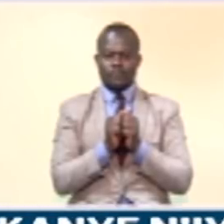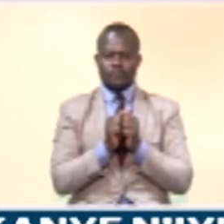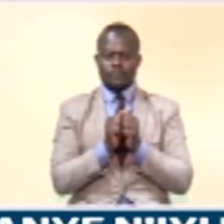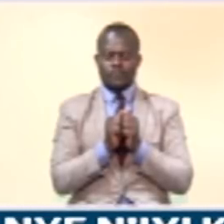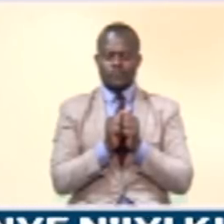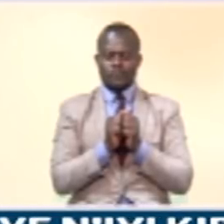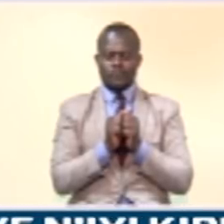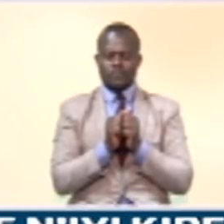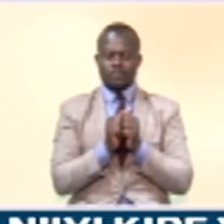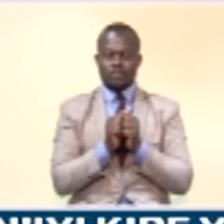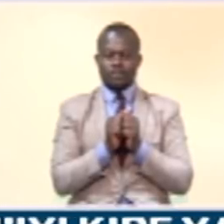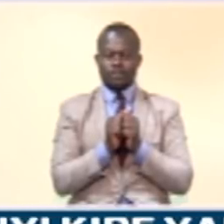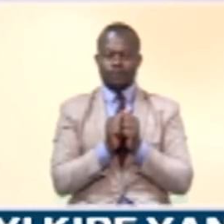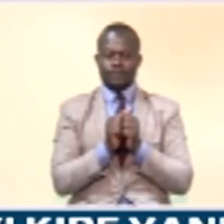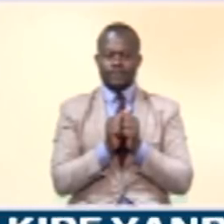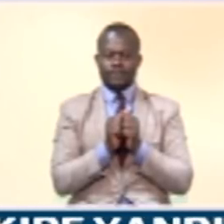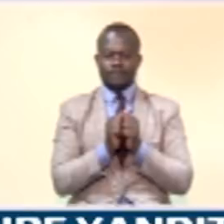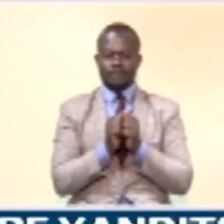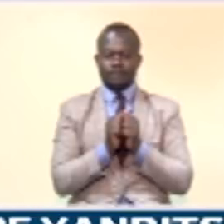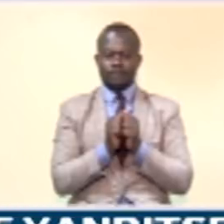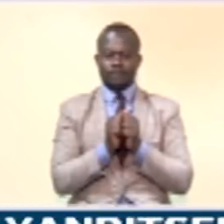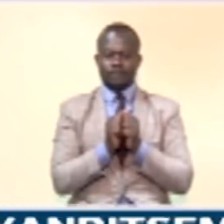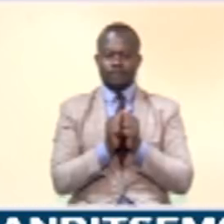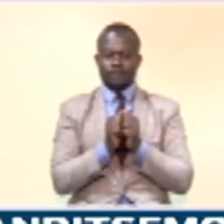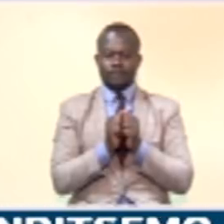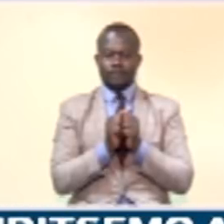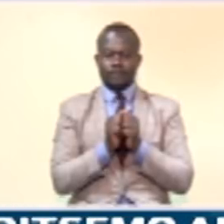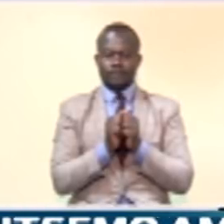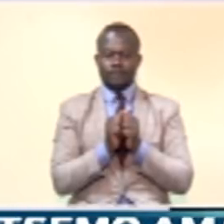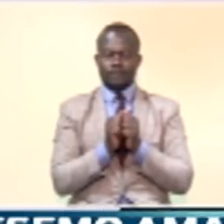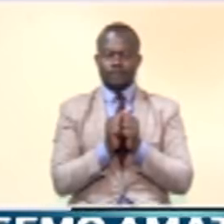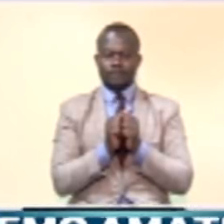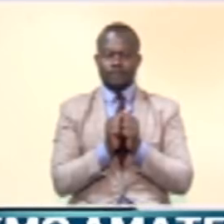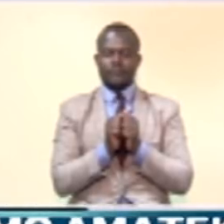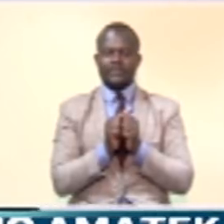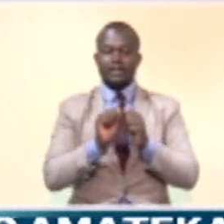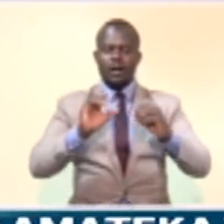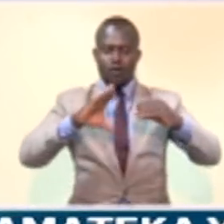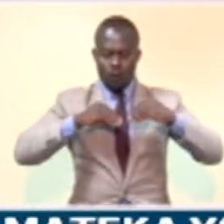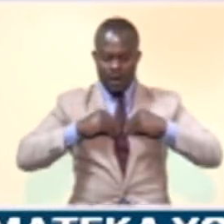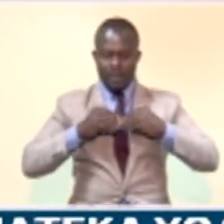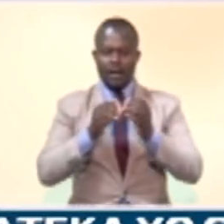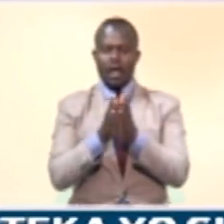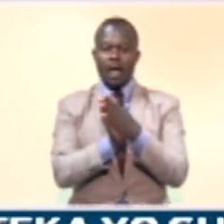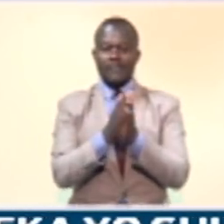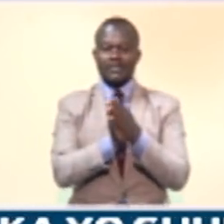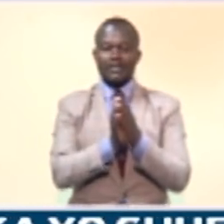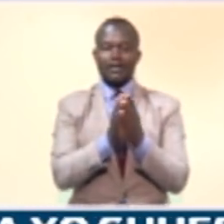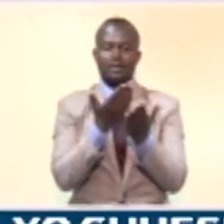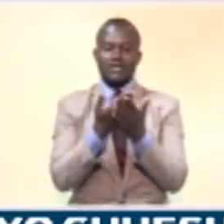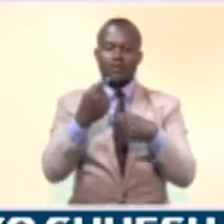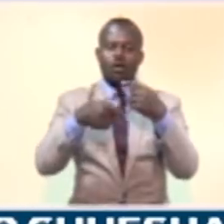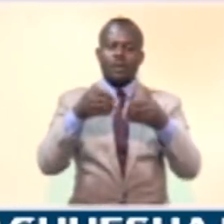surtout poursuivre l'œuvre de justice. Kwemera amateka no gukomeza